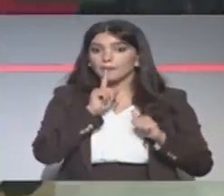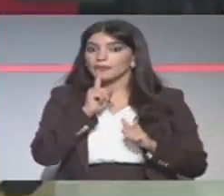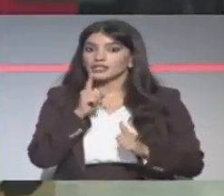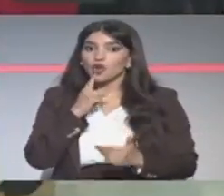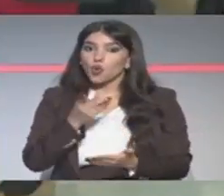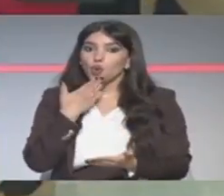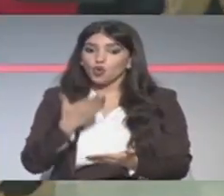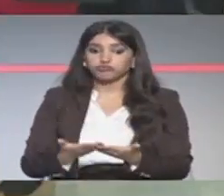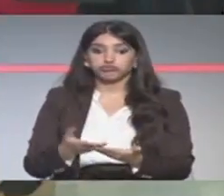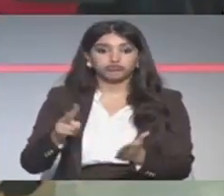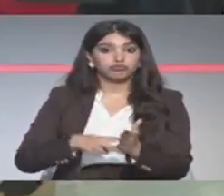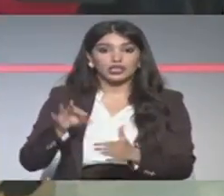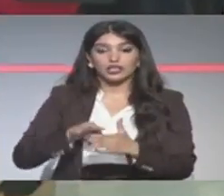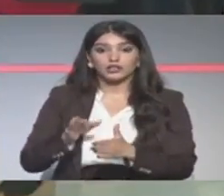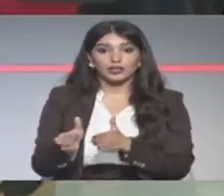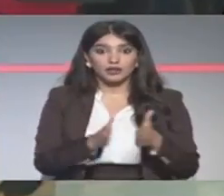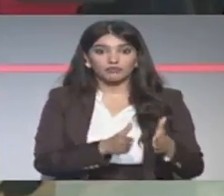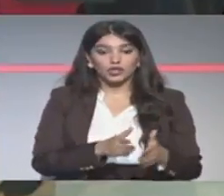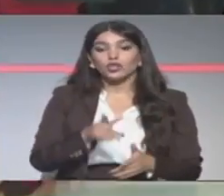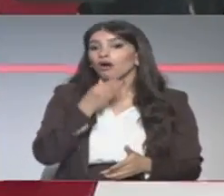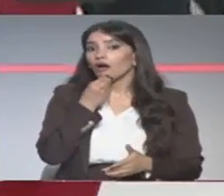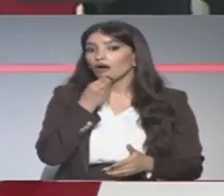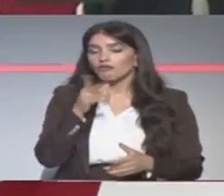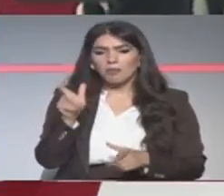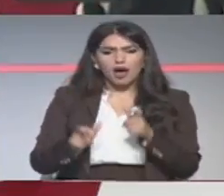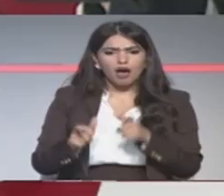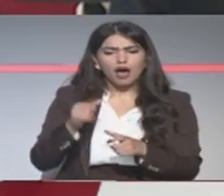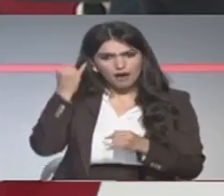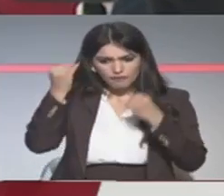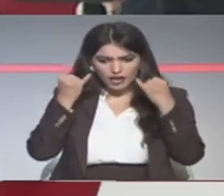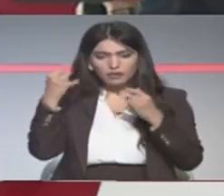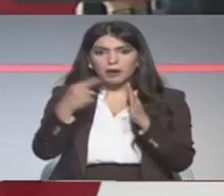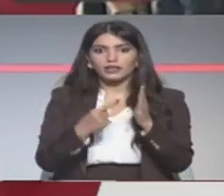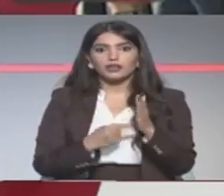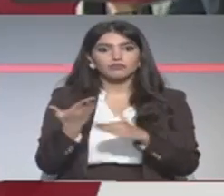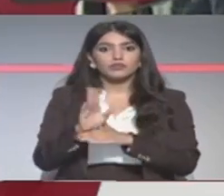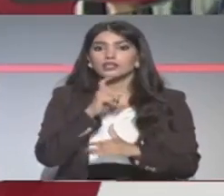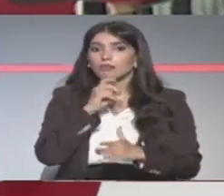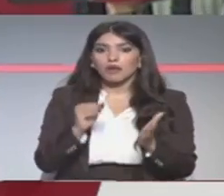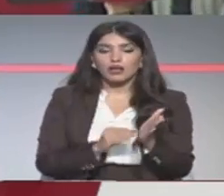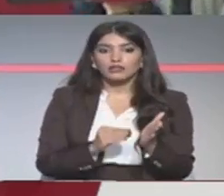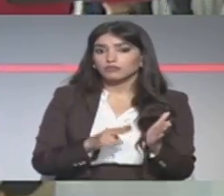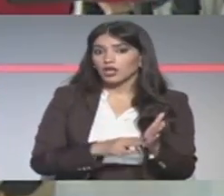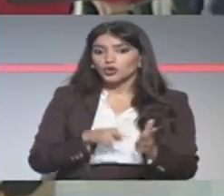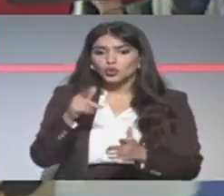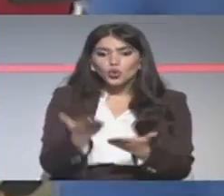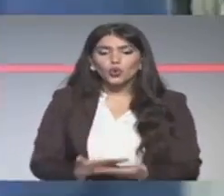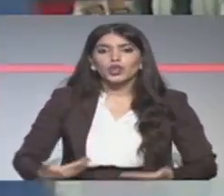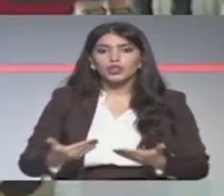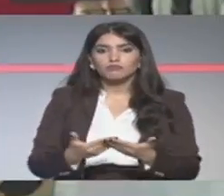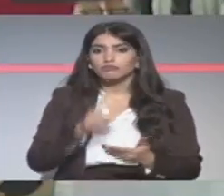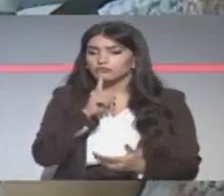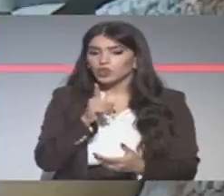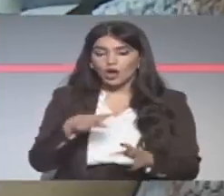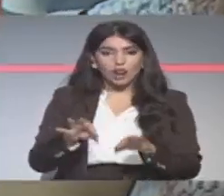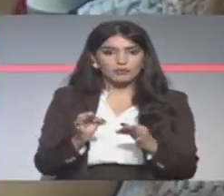الانتخابية. وحدة الصف الصحفي متحقق منها حتى شيء، معالجة الوضعية الاجتماعية للصحفيين وضعيات بسيطة تم معالجتها، ما فماش